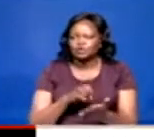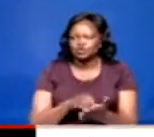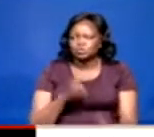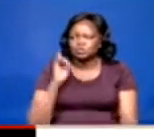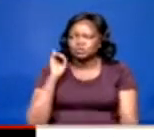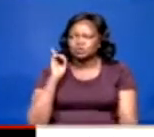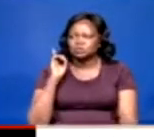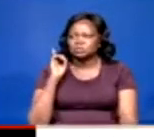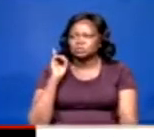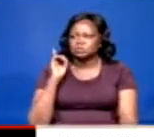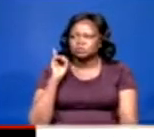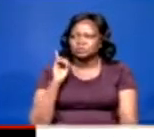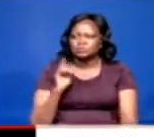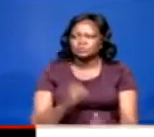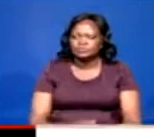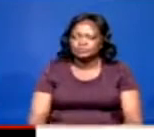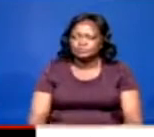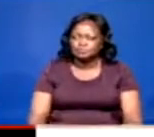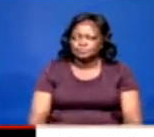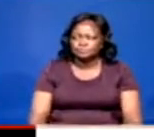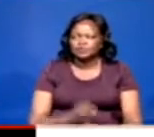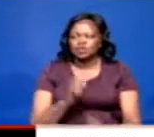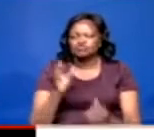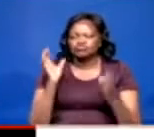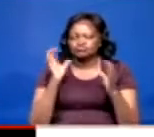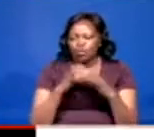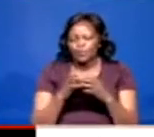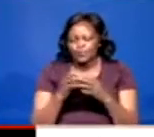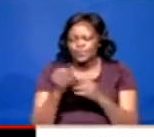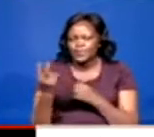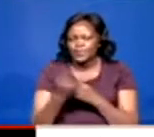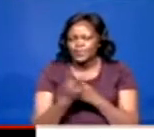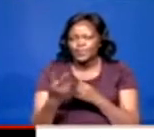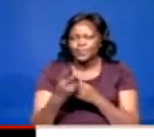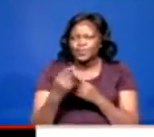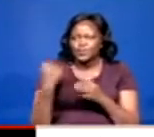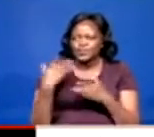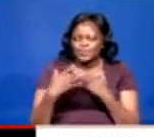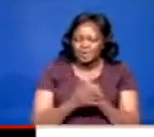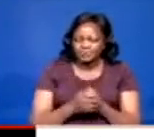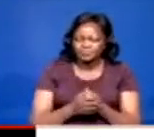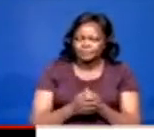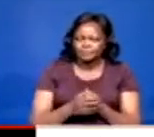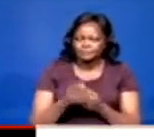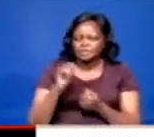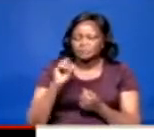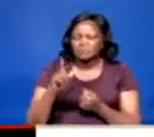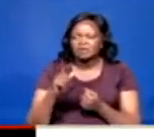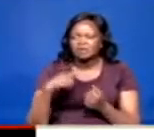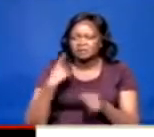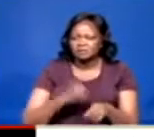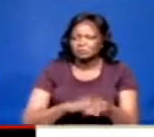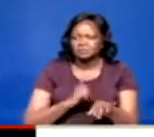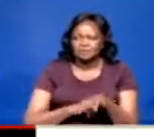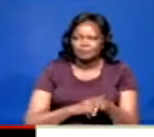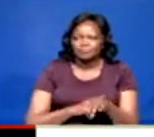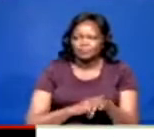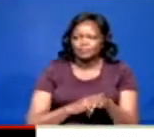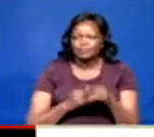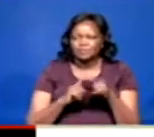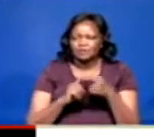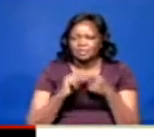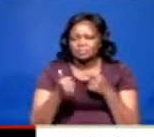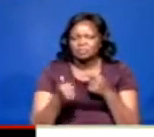Mayenje Santos, Dimba Patriots na Kona Rangers zitacheza katika ligi ya NSL msimu ujao. Dimba Patriots